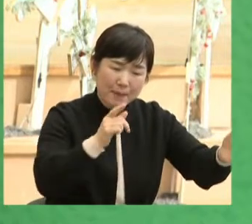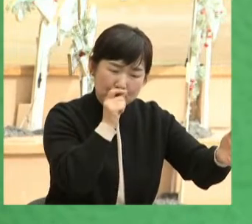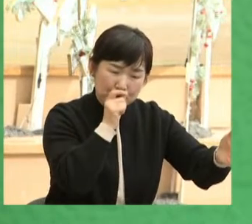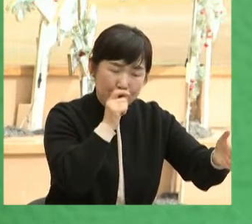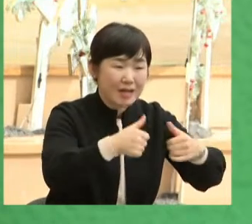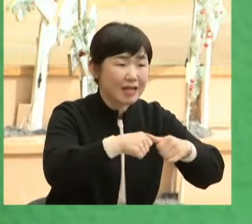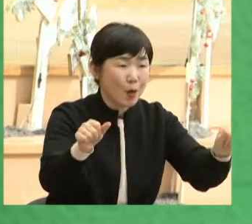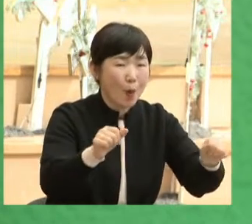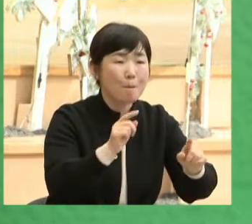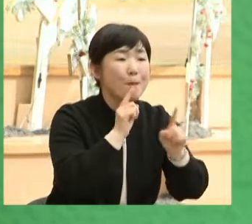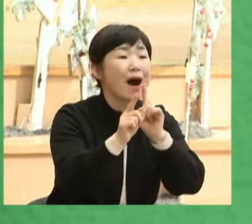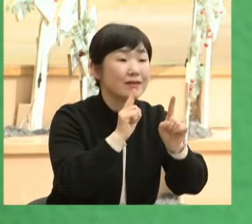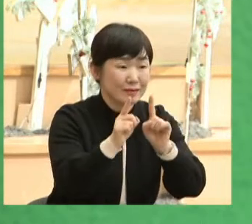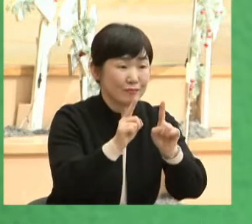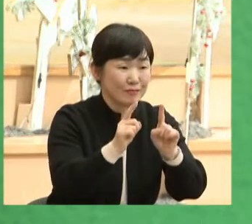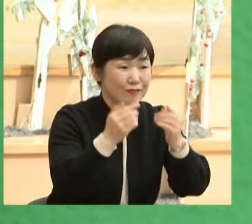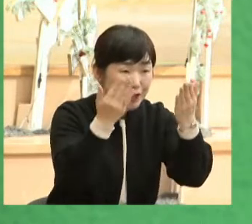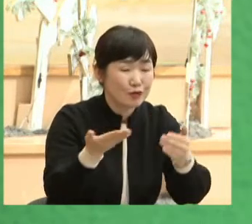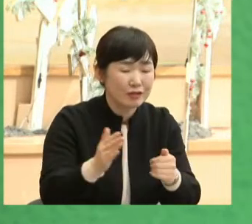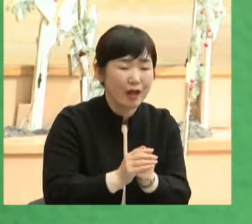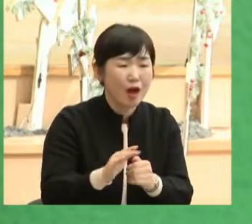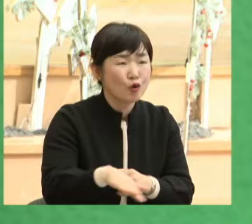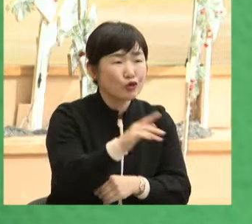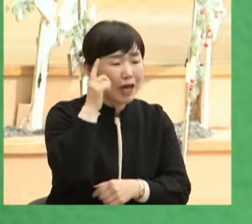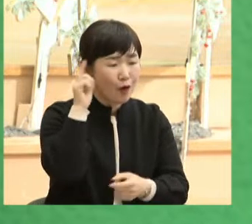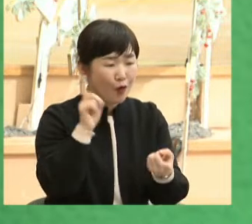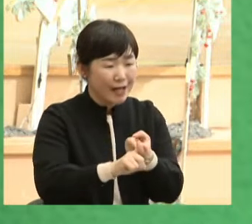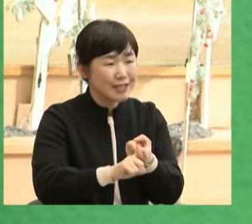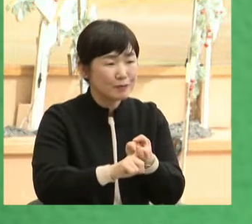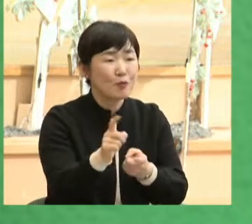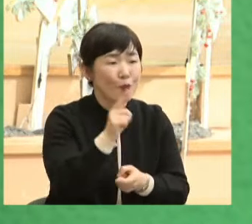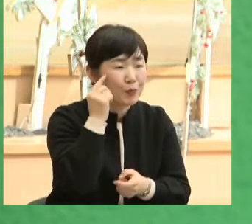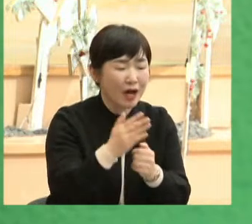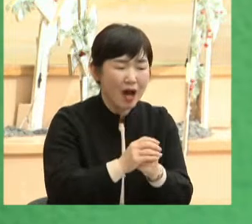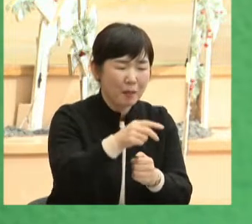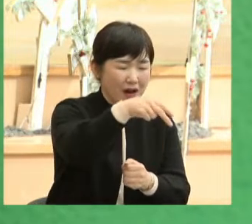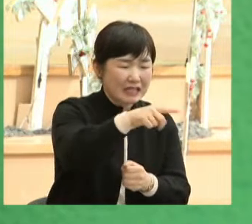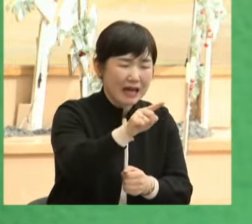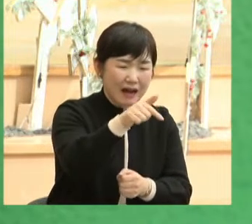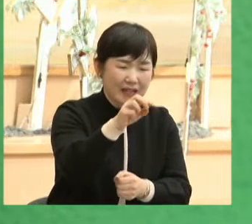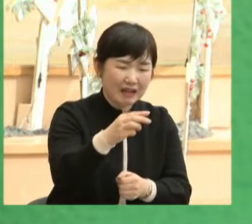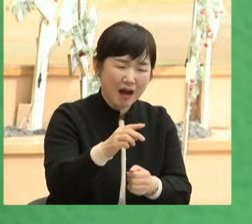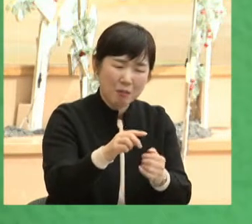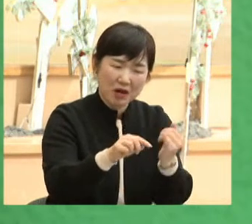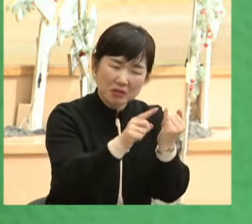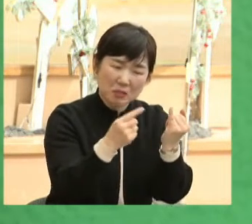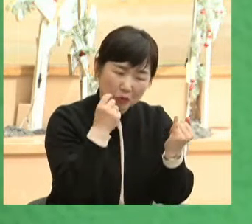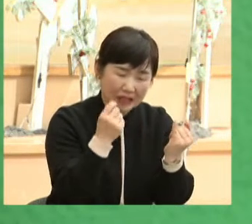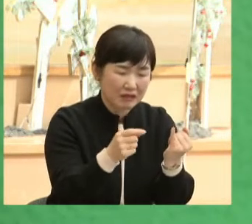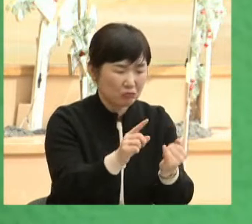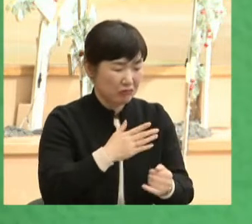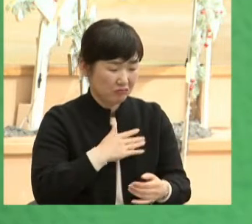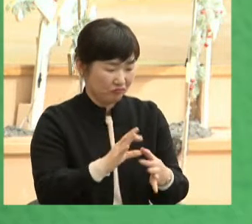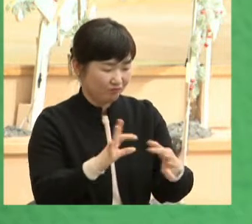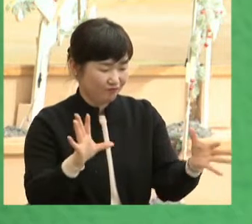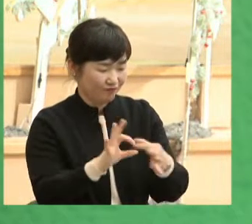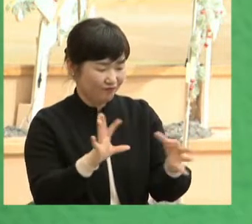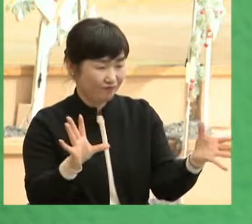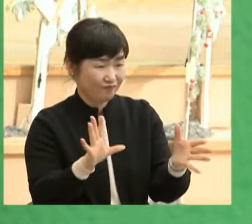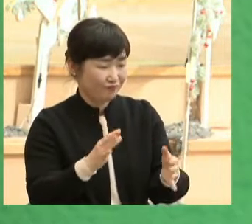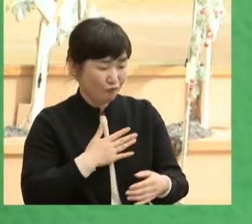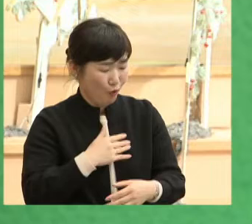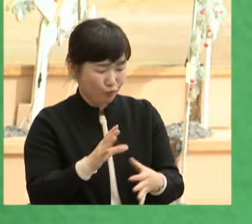그런데 우리의 관심사는 뭐냐 뭐 얘가 없던 무슨 상관이 있습니까 우리와